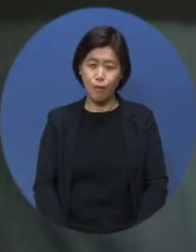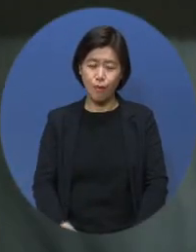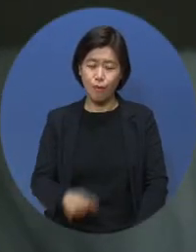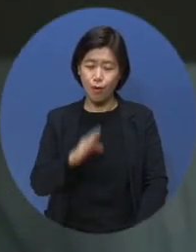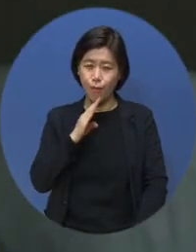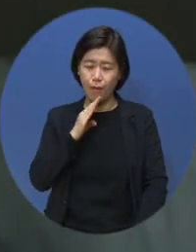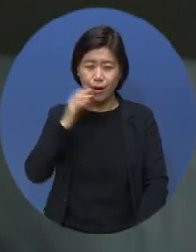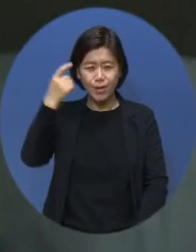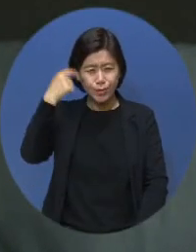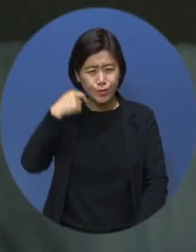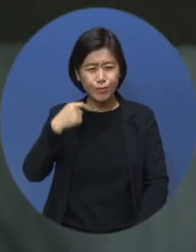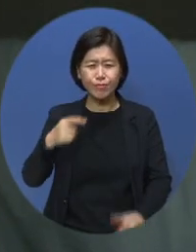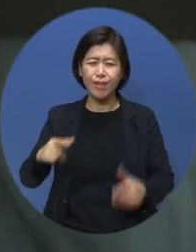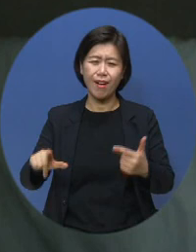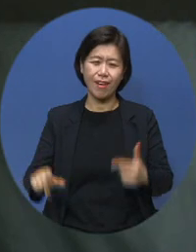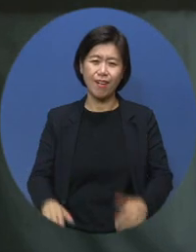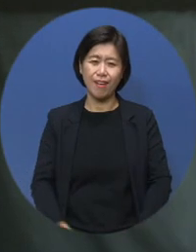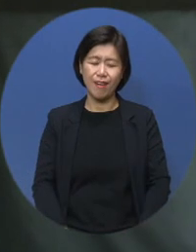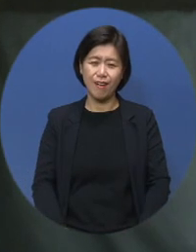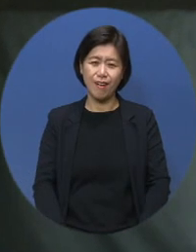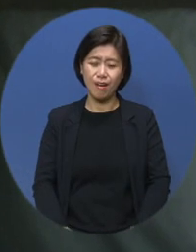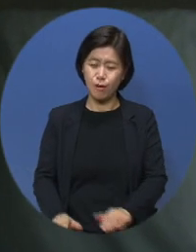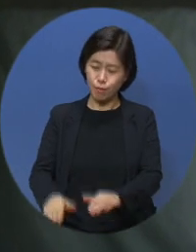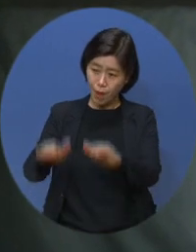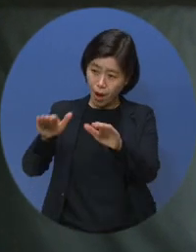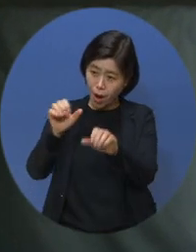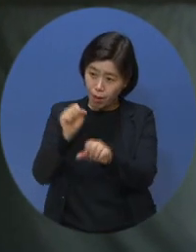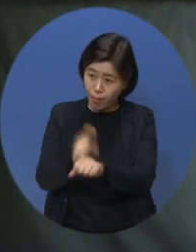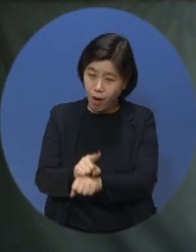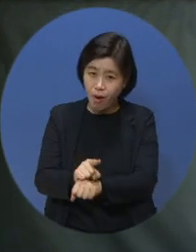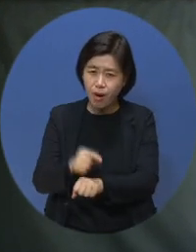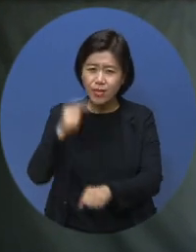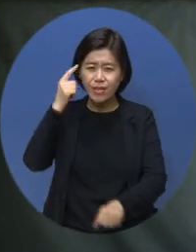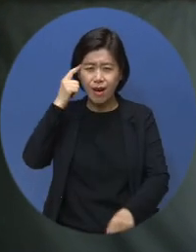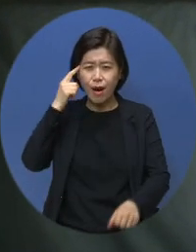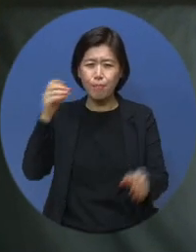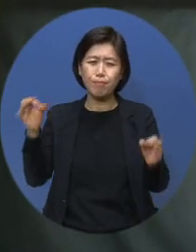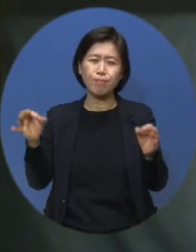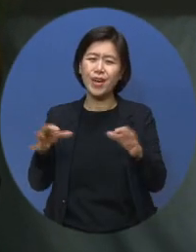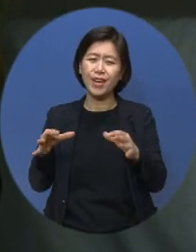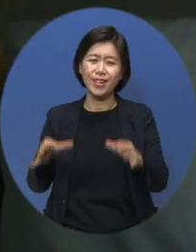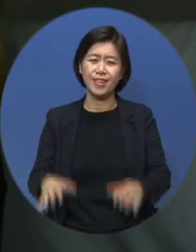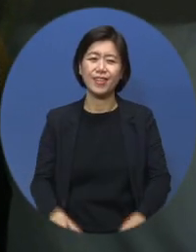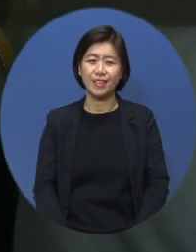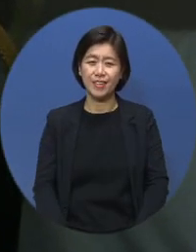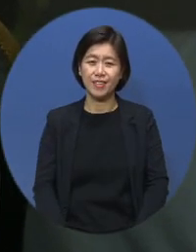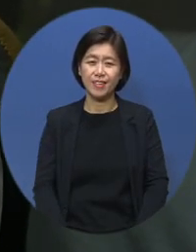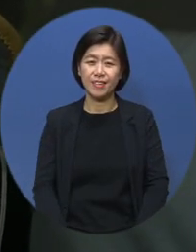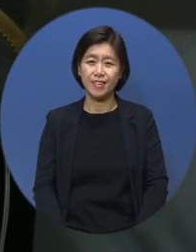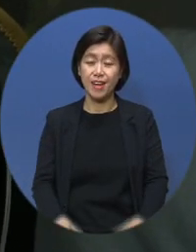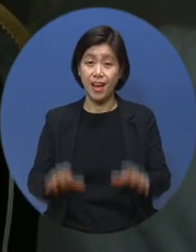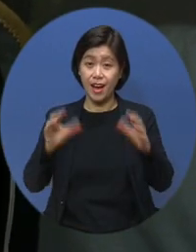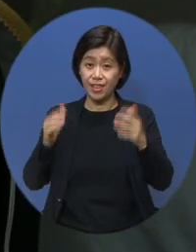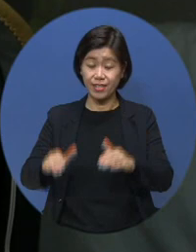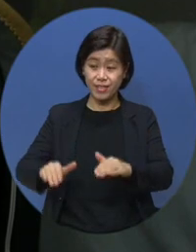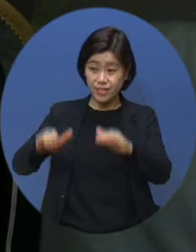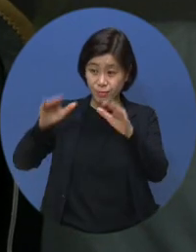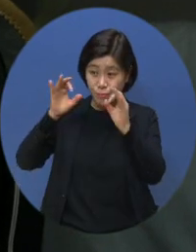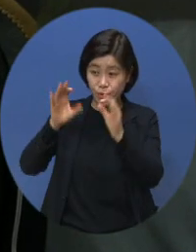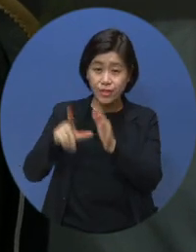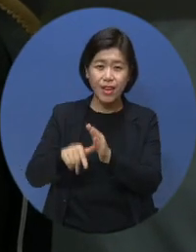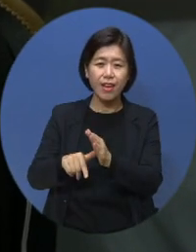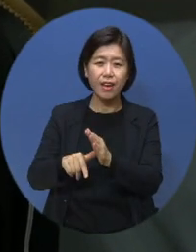이렇게 벌써 개발이 칸나 싶을 정도로 실 커버 했으니까 진짜 아이들 크는 거 보면 세월이